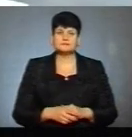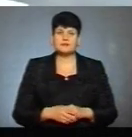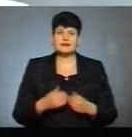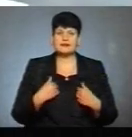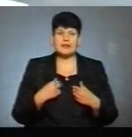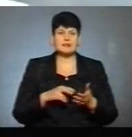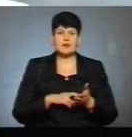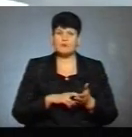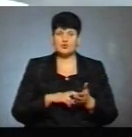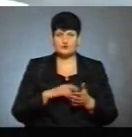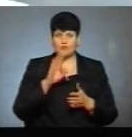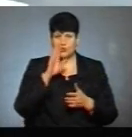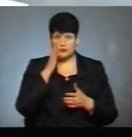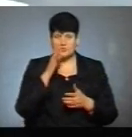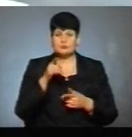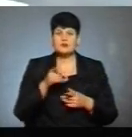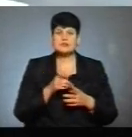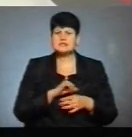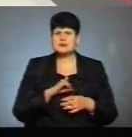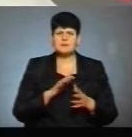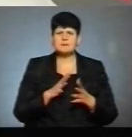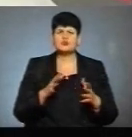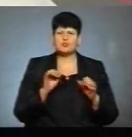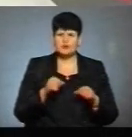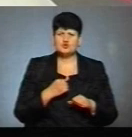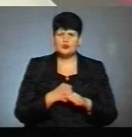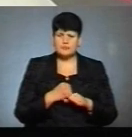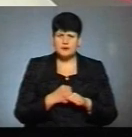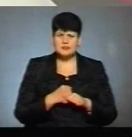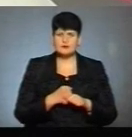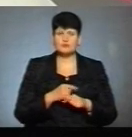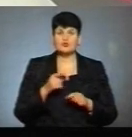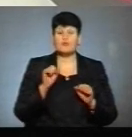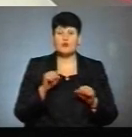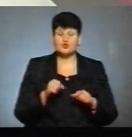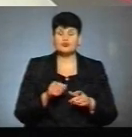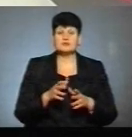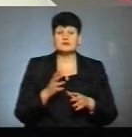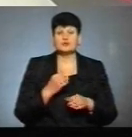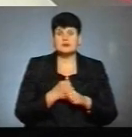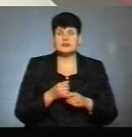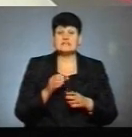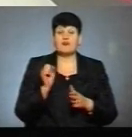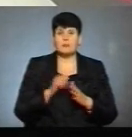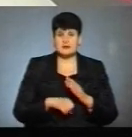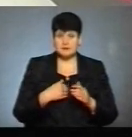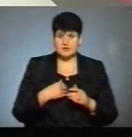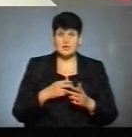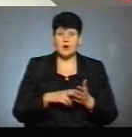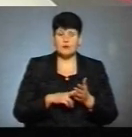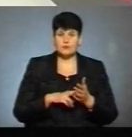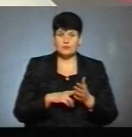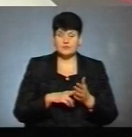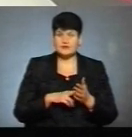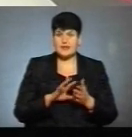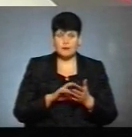боюсь ворогів, тому що максимум, що вони можуть, це вбити мене. Я не боюсь друзів, тому що максимум, що вони можуть, це зрадити мене. Я боюсь байдужих